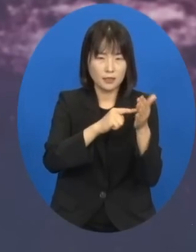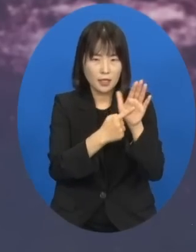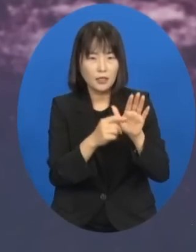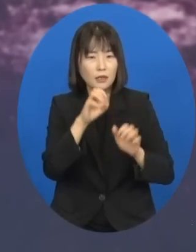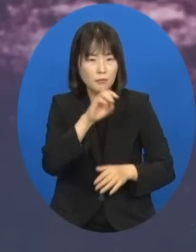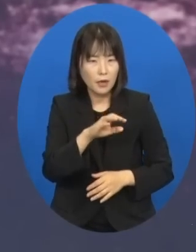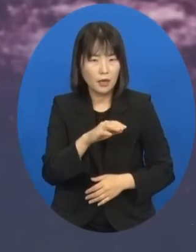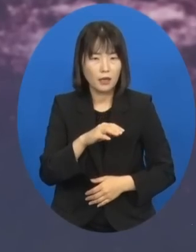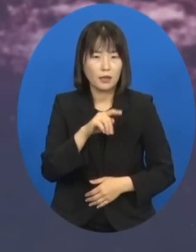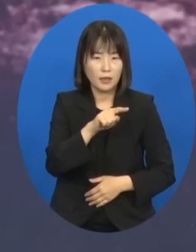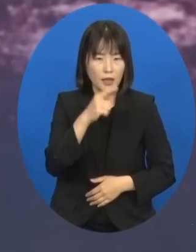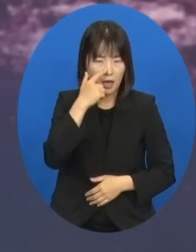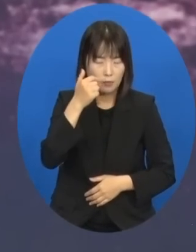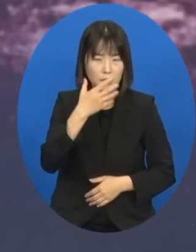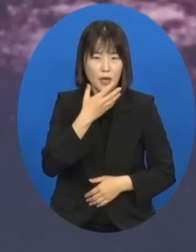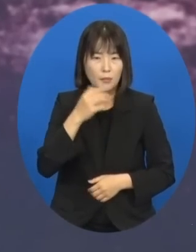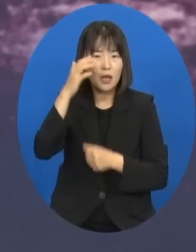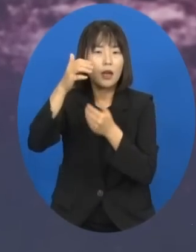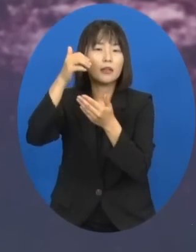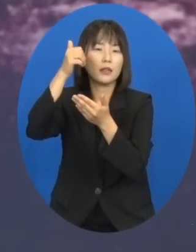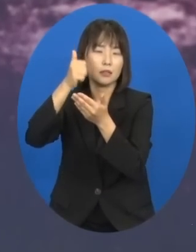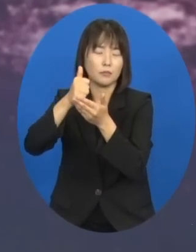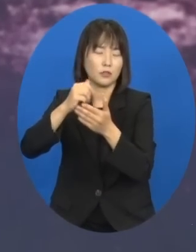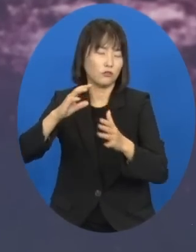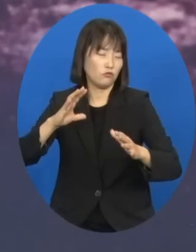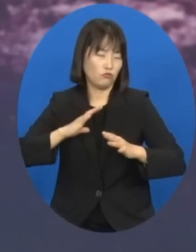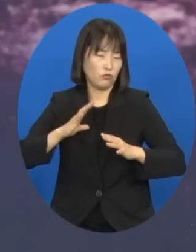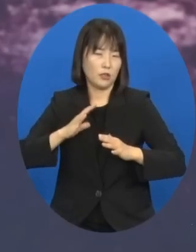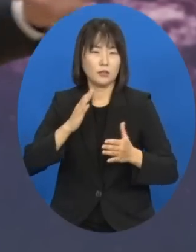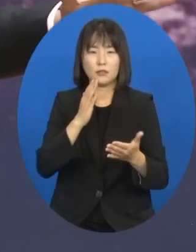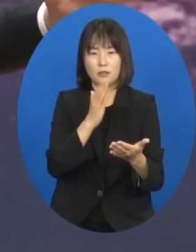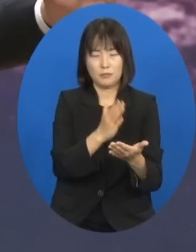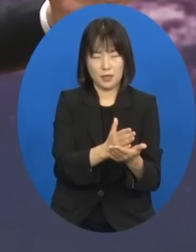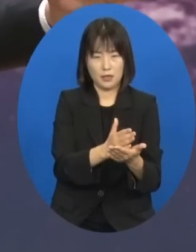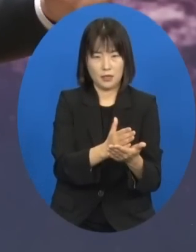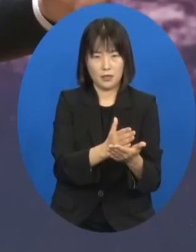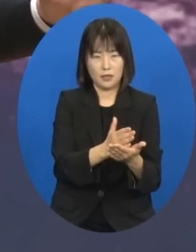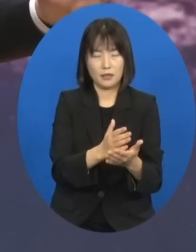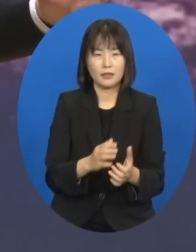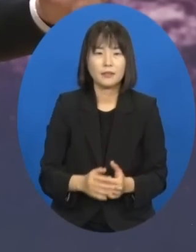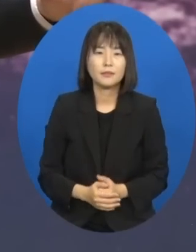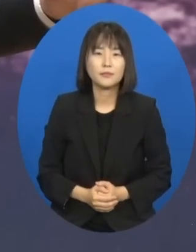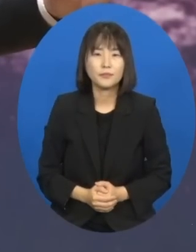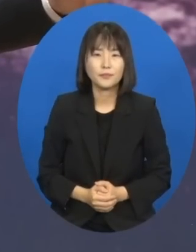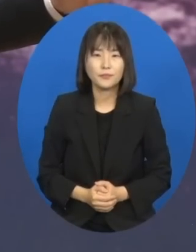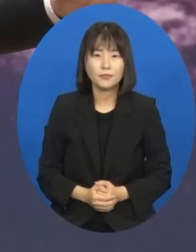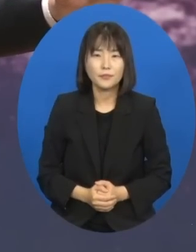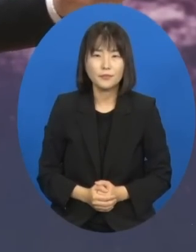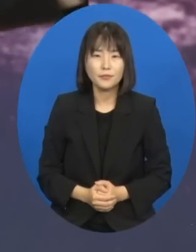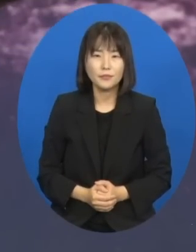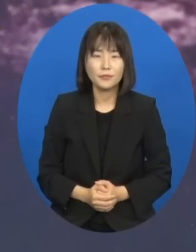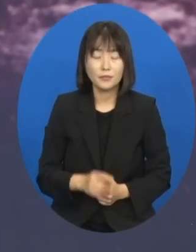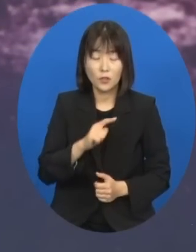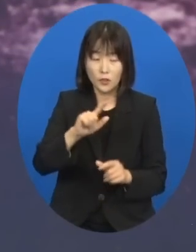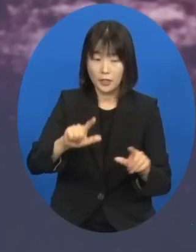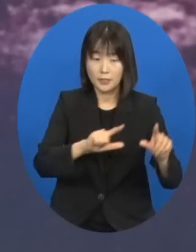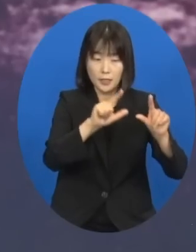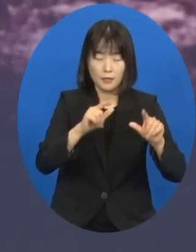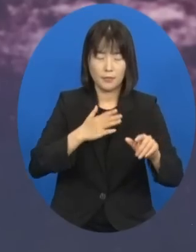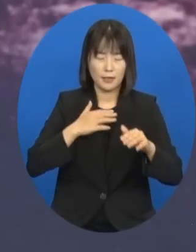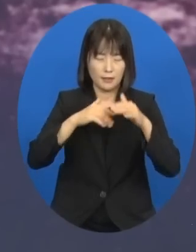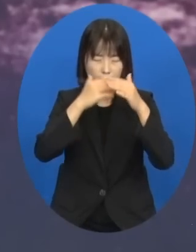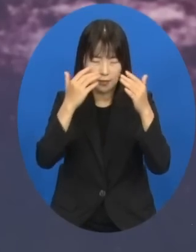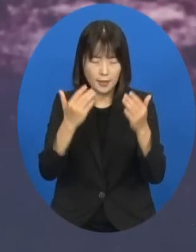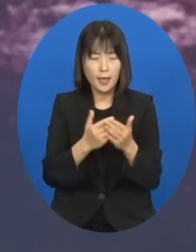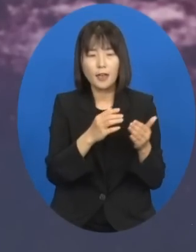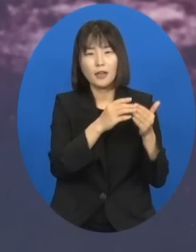나는 내 아버지 아브라함이 하나님이니 뭐 하지 말라고요? 두려워하지 말아라. 너의 삶은 내가 다 인도하고